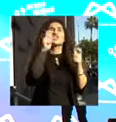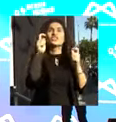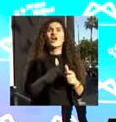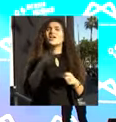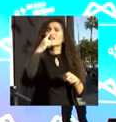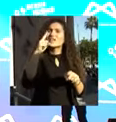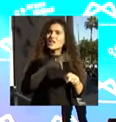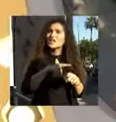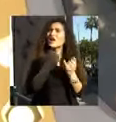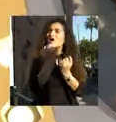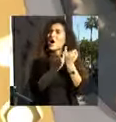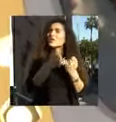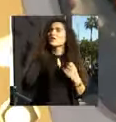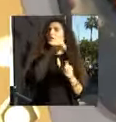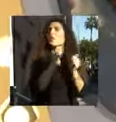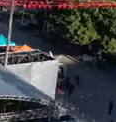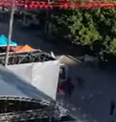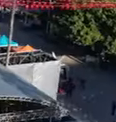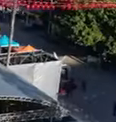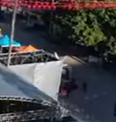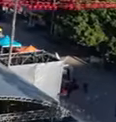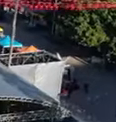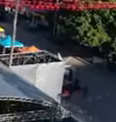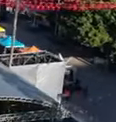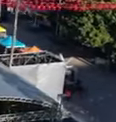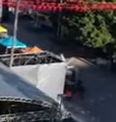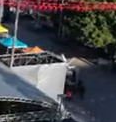inandığına kardeşçesine yaşayacağız.